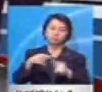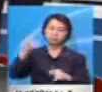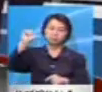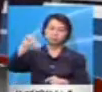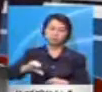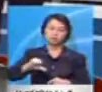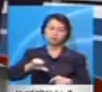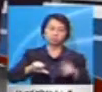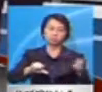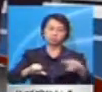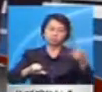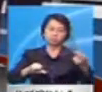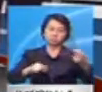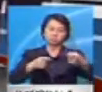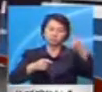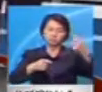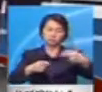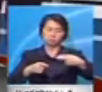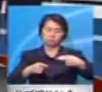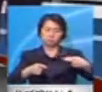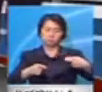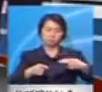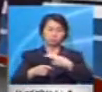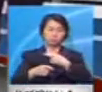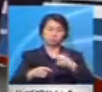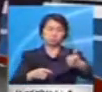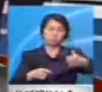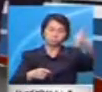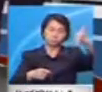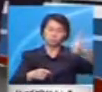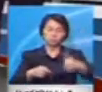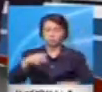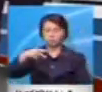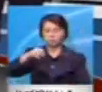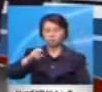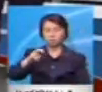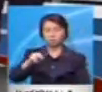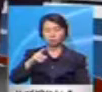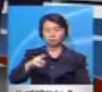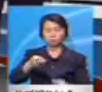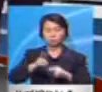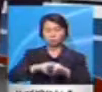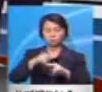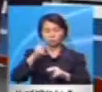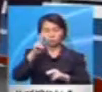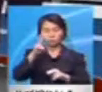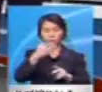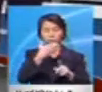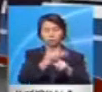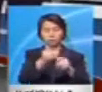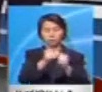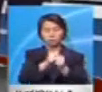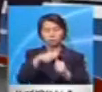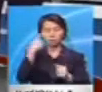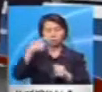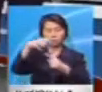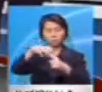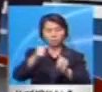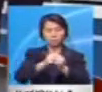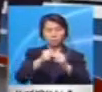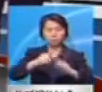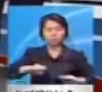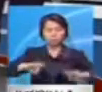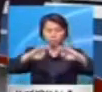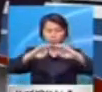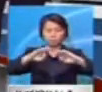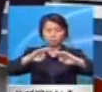tumpas di tangan lawan dari Indonesia dalam aksi set pengson liuyeng yang berjaya menyingkirkan dua lagi pasangan pilihan kejohanan untuk ke pentas